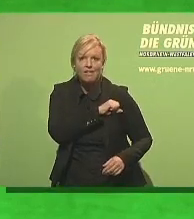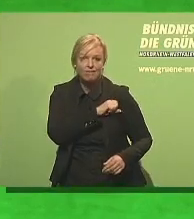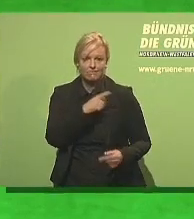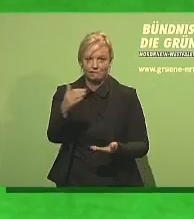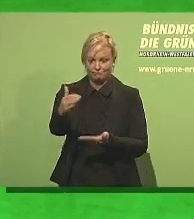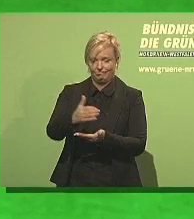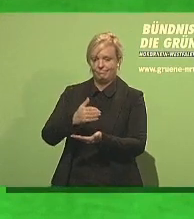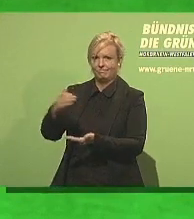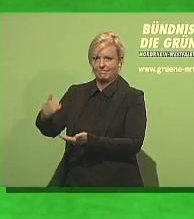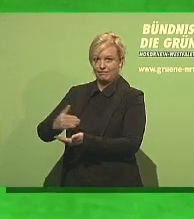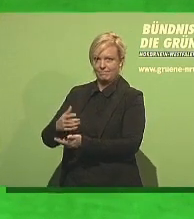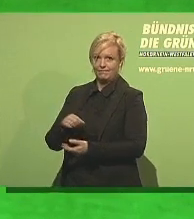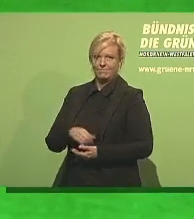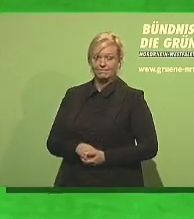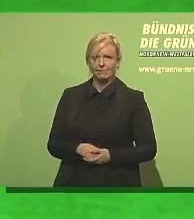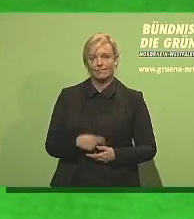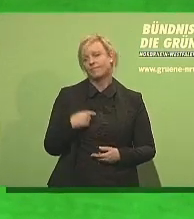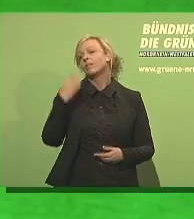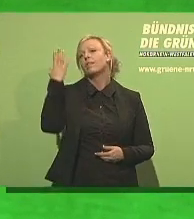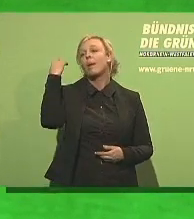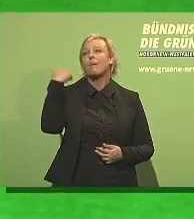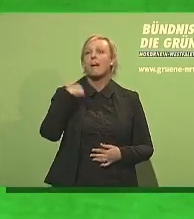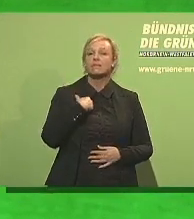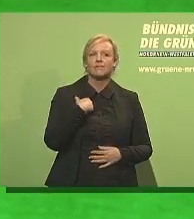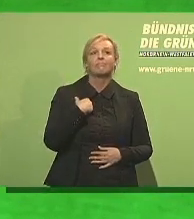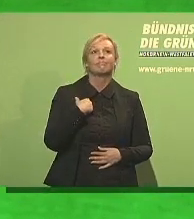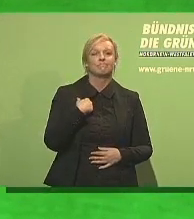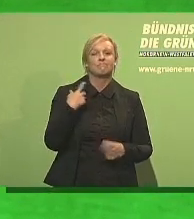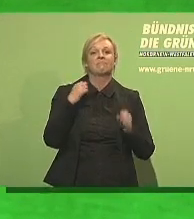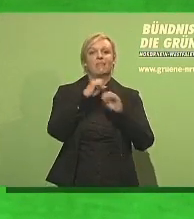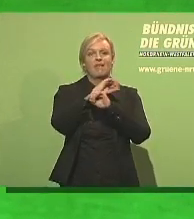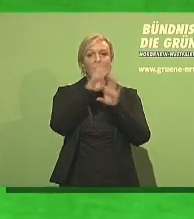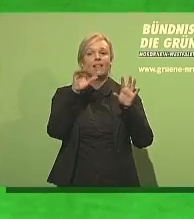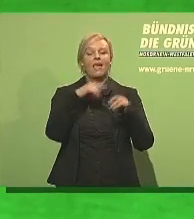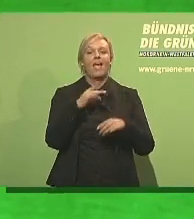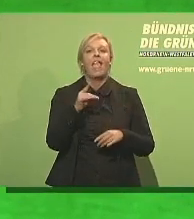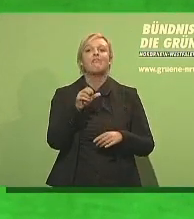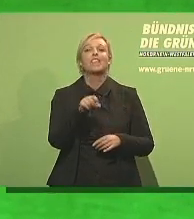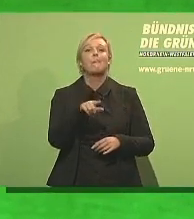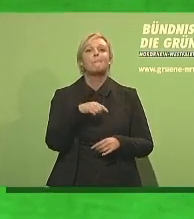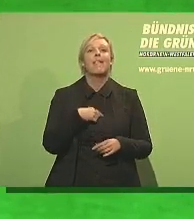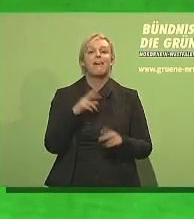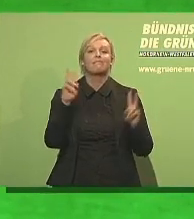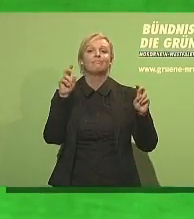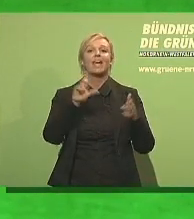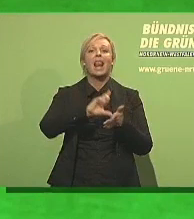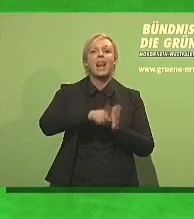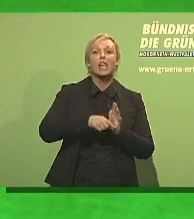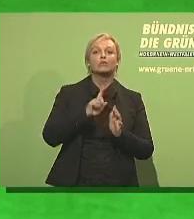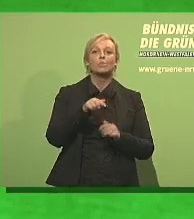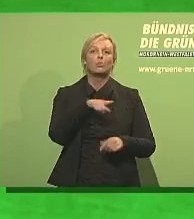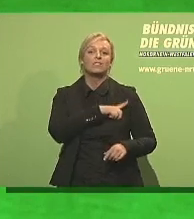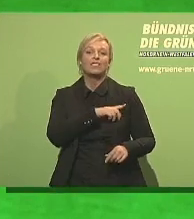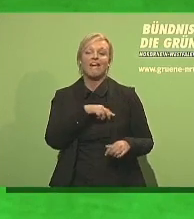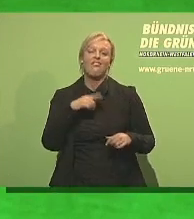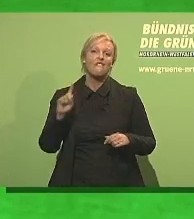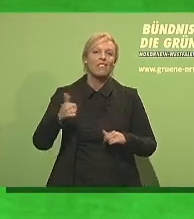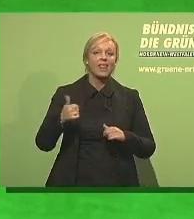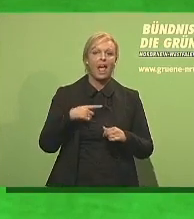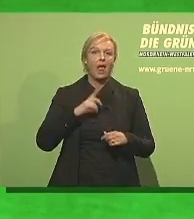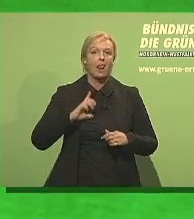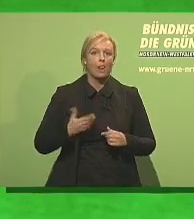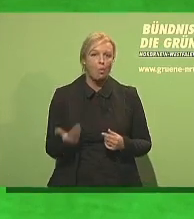Damals wurde mir klar, dass ich den Hintersinn der FDP-Parole Leistung muss sich wieder lohnen wohl nicht ganz verstanden hatte.